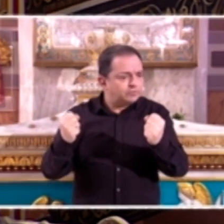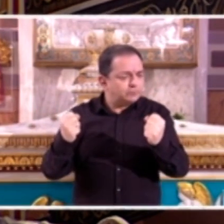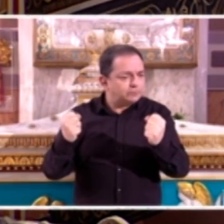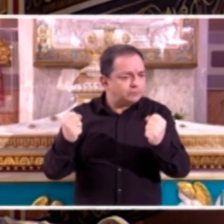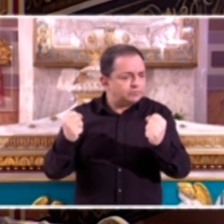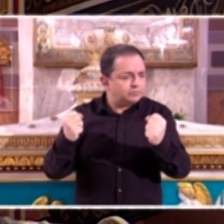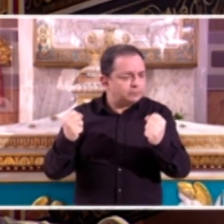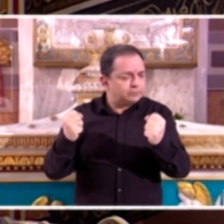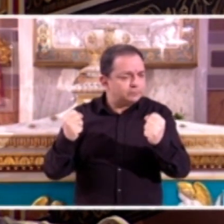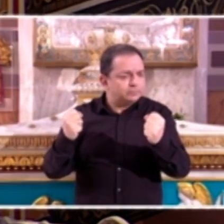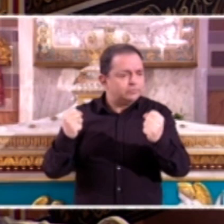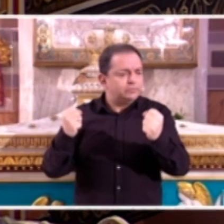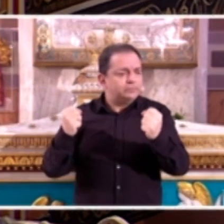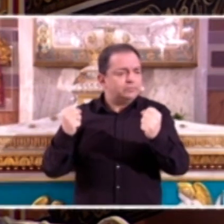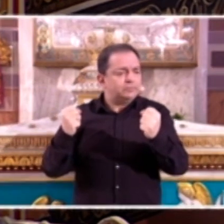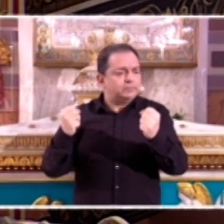ανέζησε.